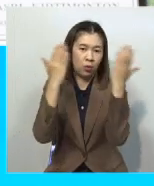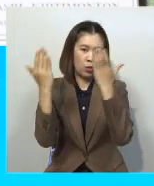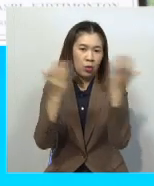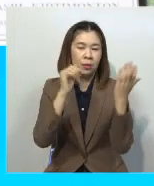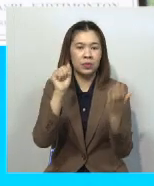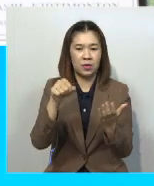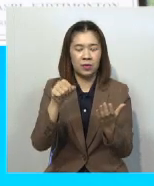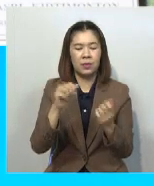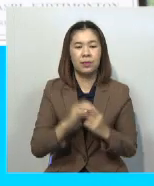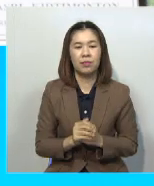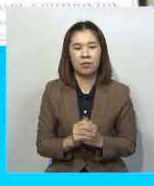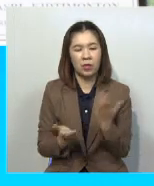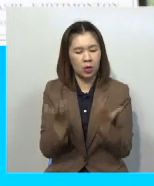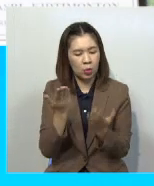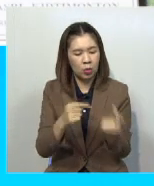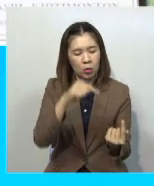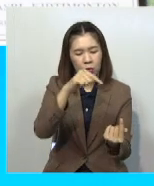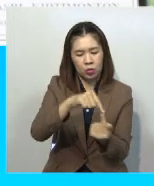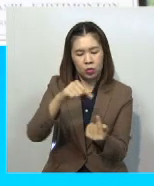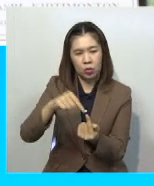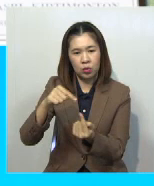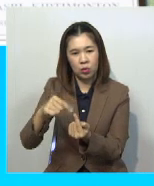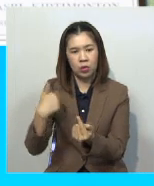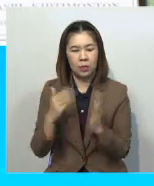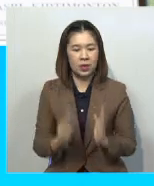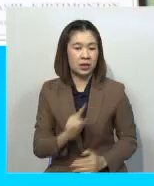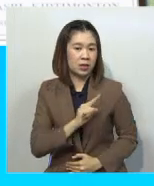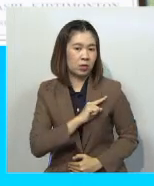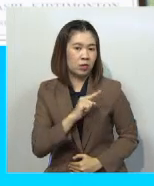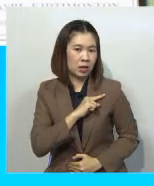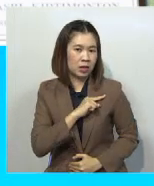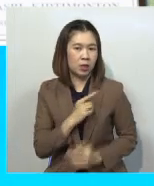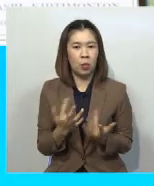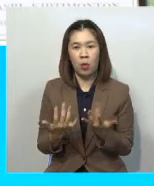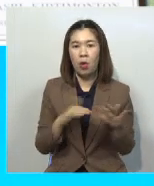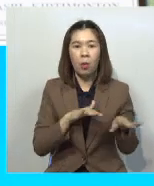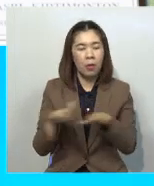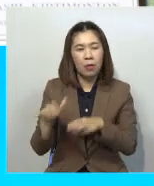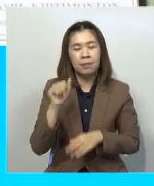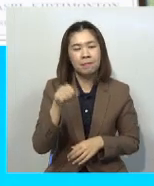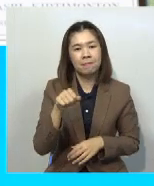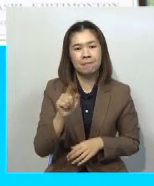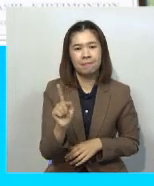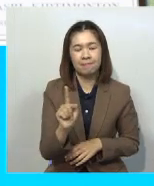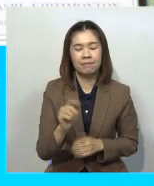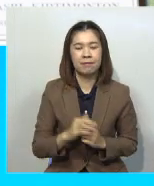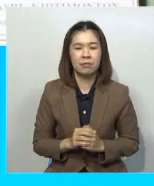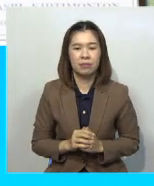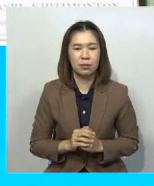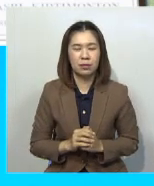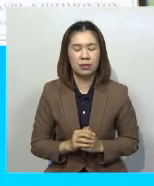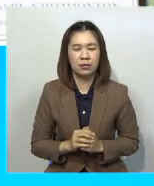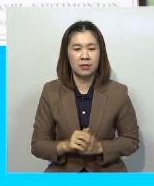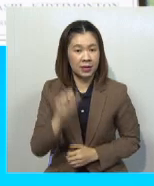ที่ที่อยู่พื้นที่ที่สามารถที่จะก่อกวนเมฆได้ต้องมีเจ้าหน้าที่พร้อมตลอดเวลาหรือว่ายังไงคะ ใช ใช่ครับตอนนี้เราจะมี